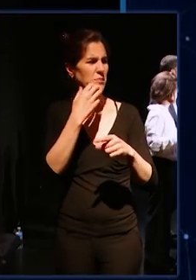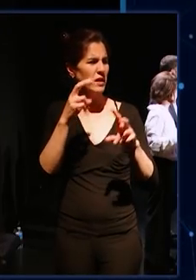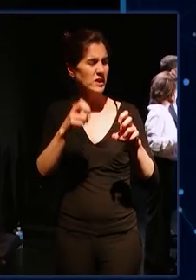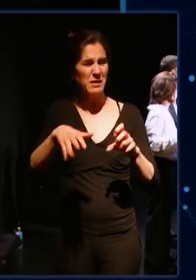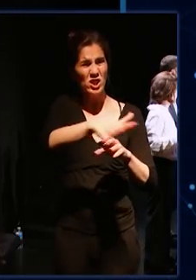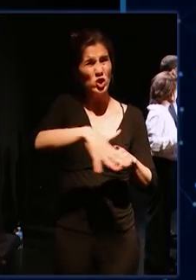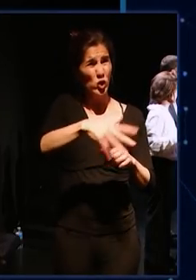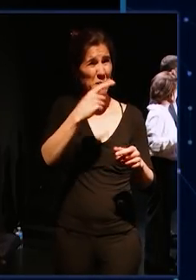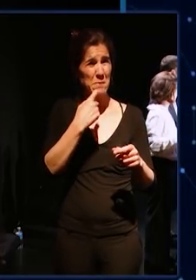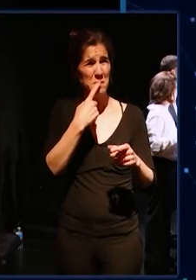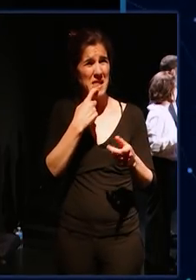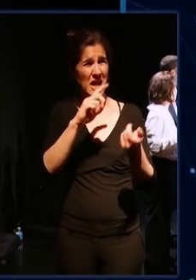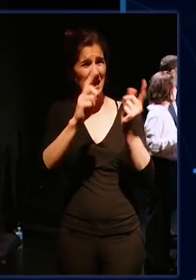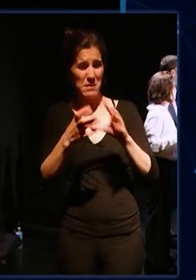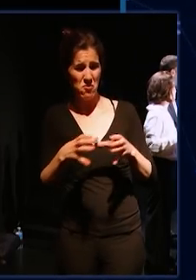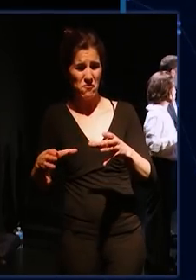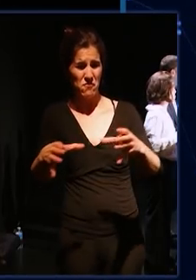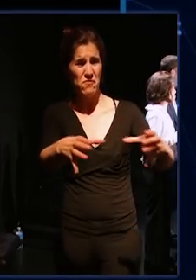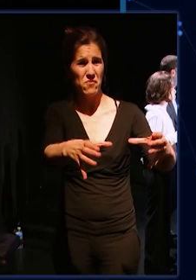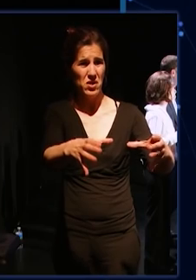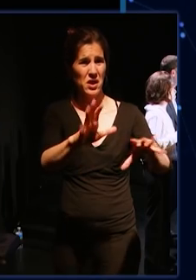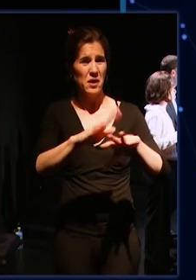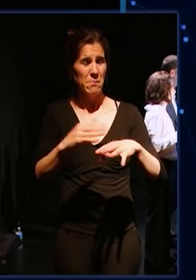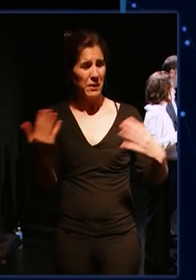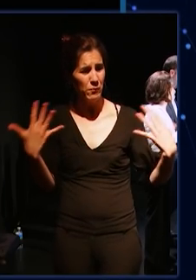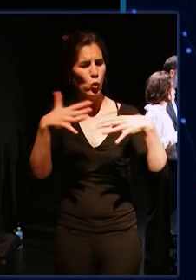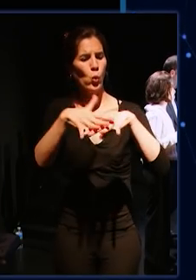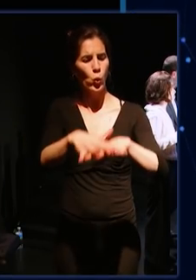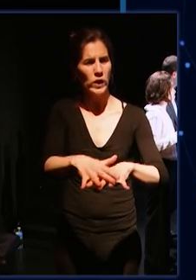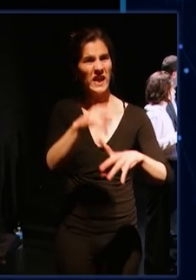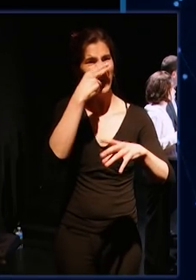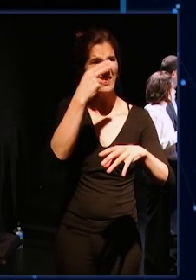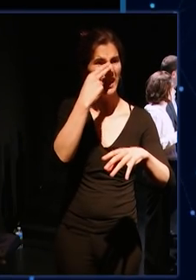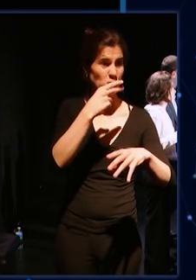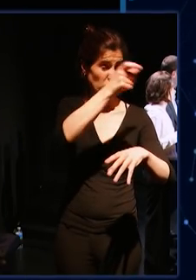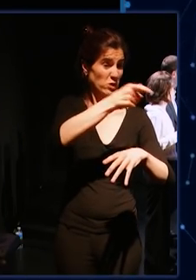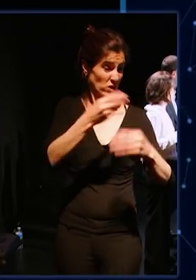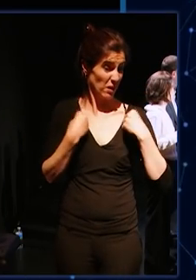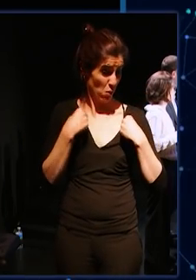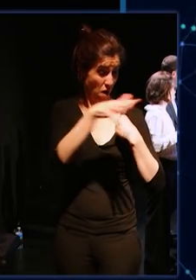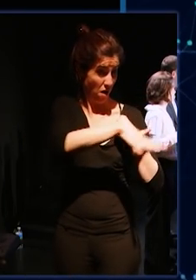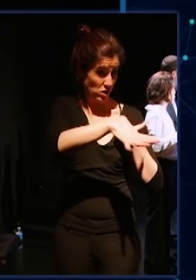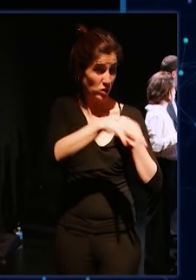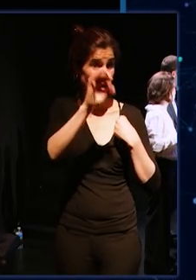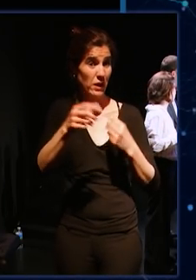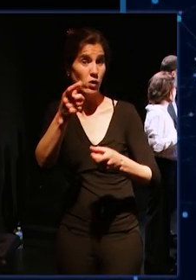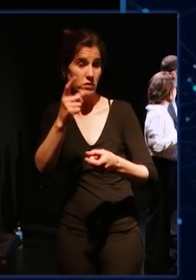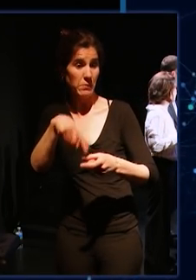vermella per conjuminar els interessos tant dels residents com dels comerciants, i